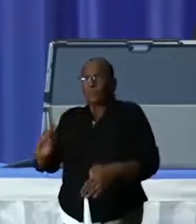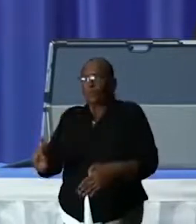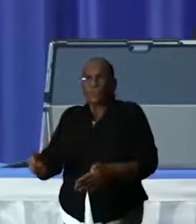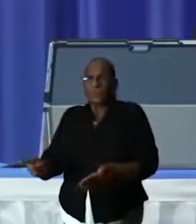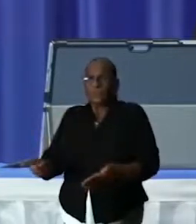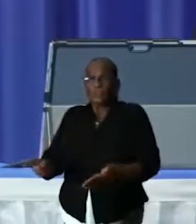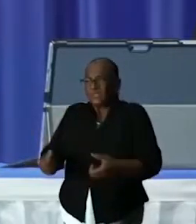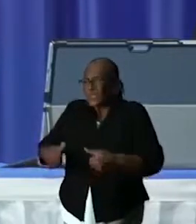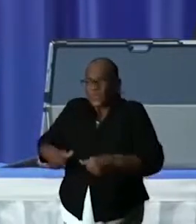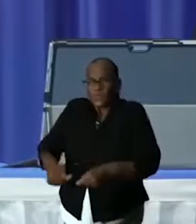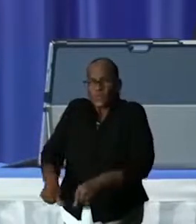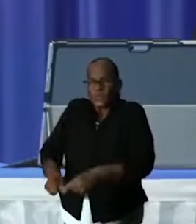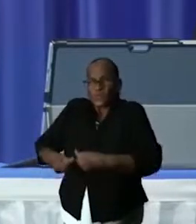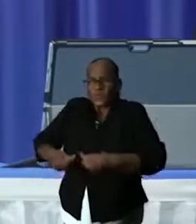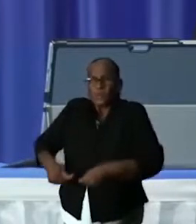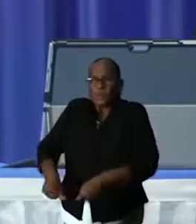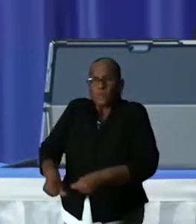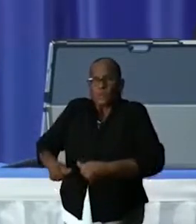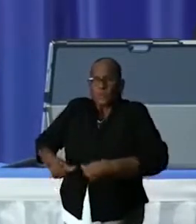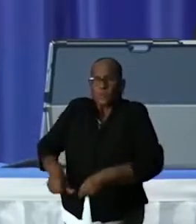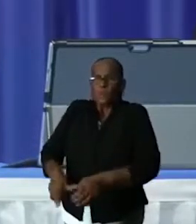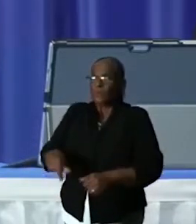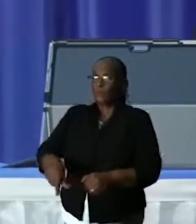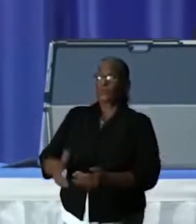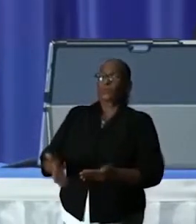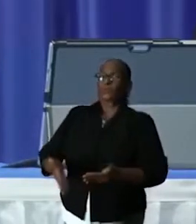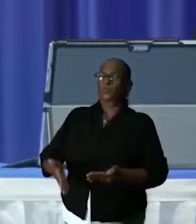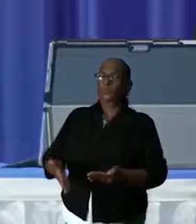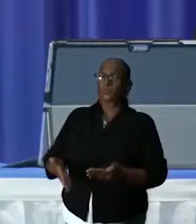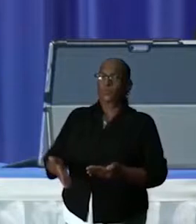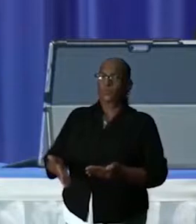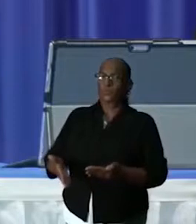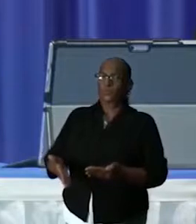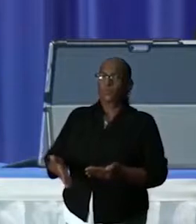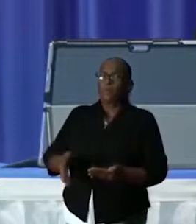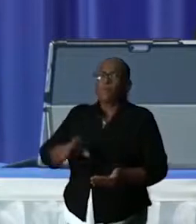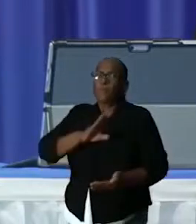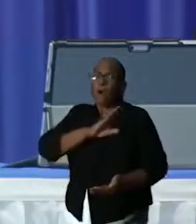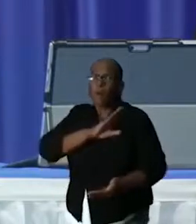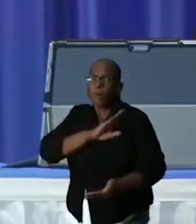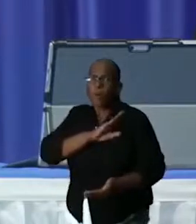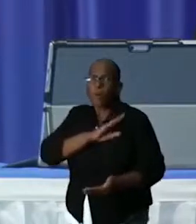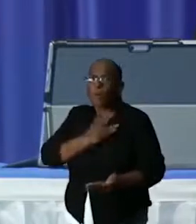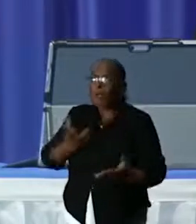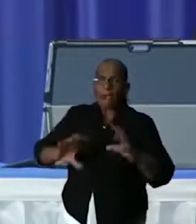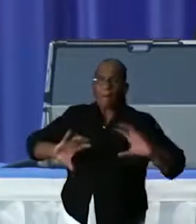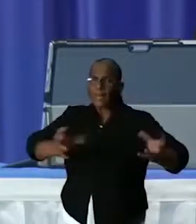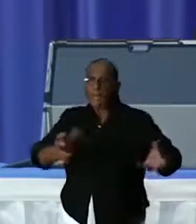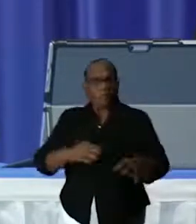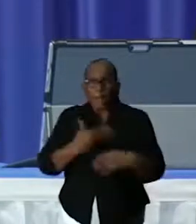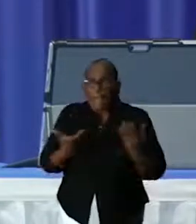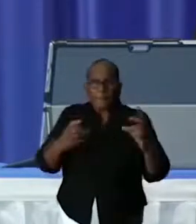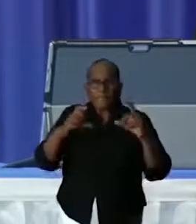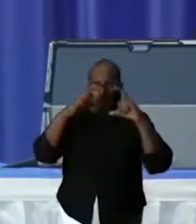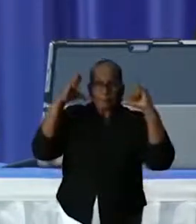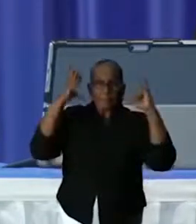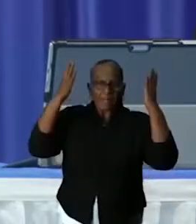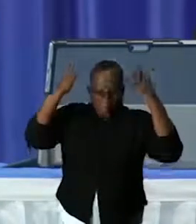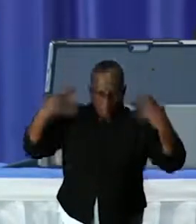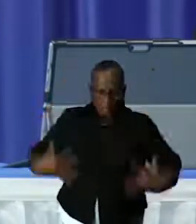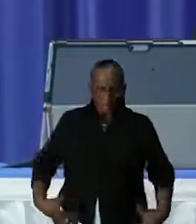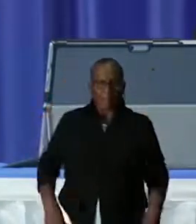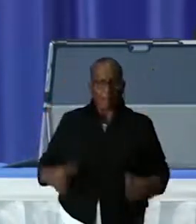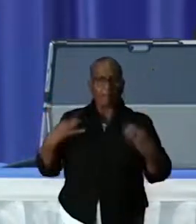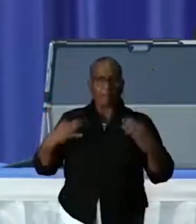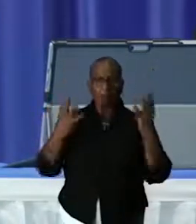die allemaal onder druk komt te staan. Maar ook de beschikbaarheid aan apparatuur en middelen